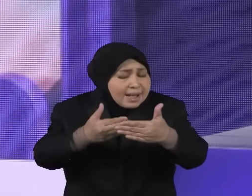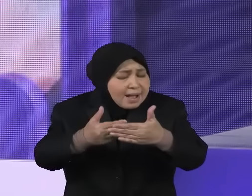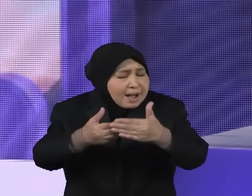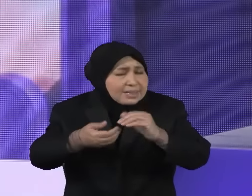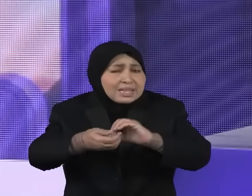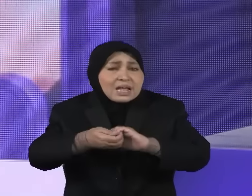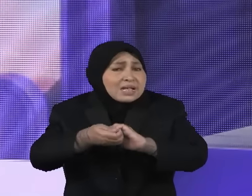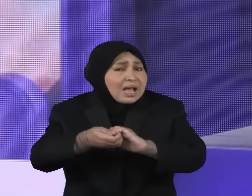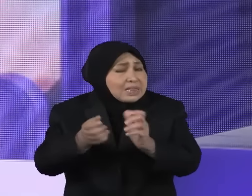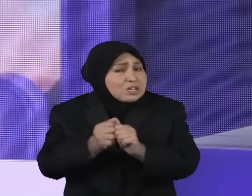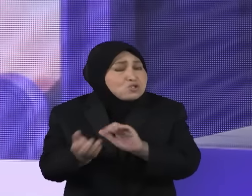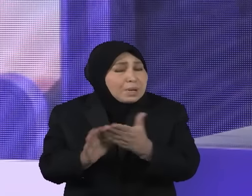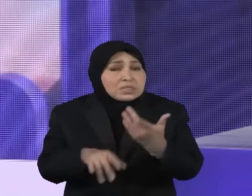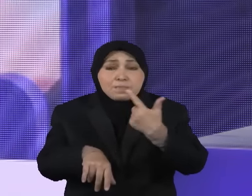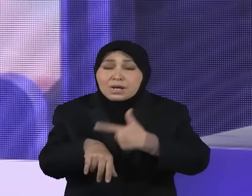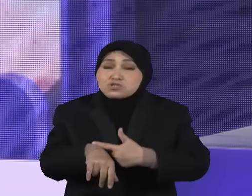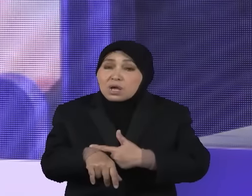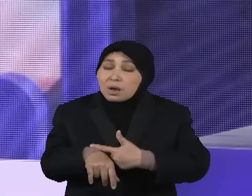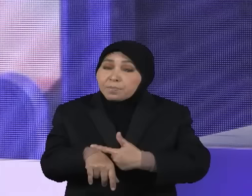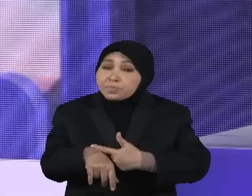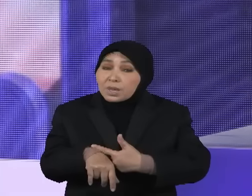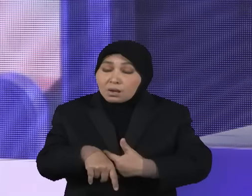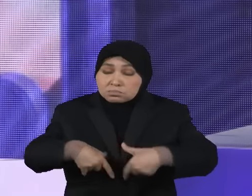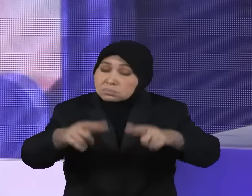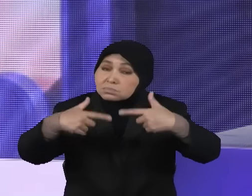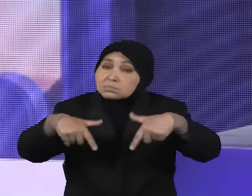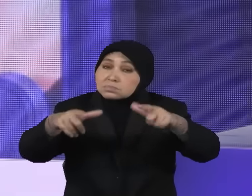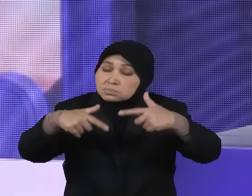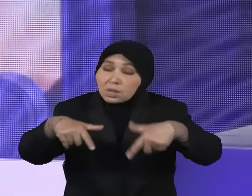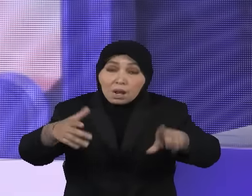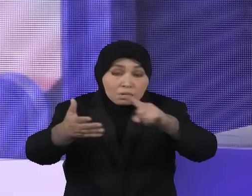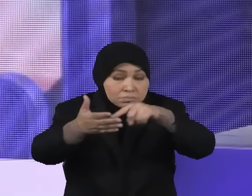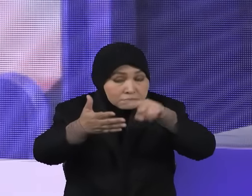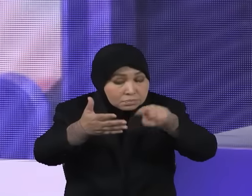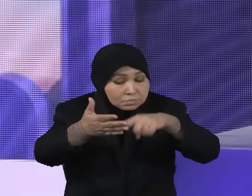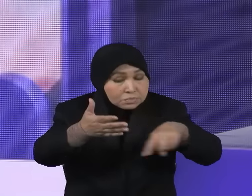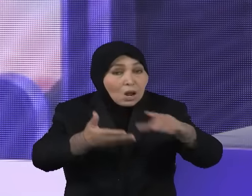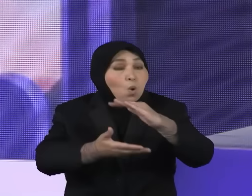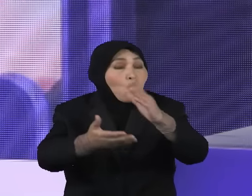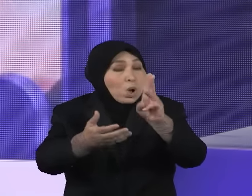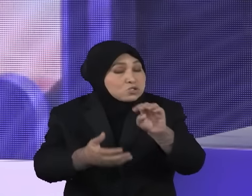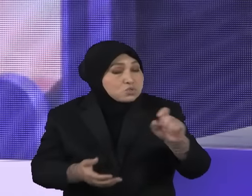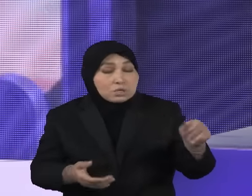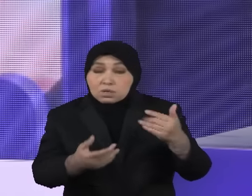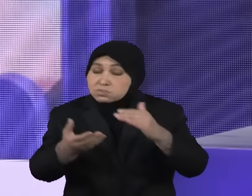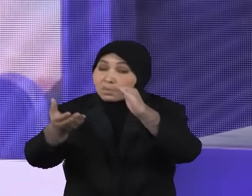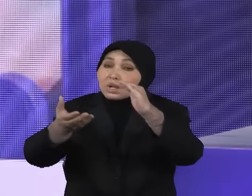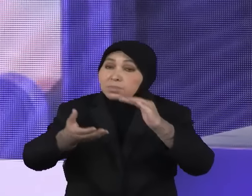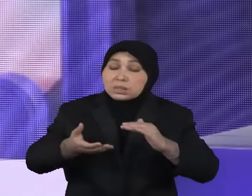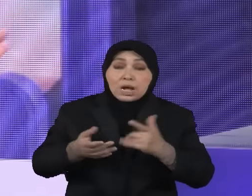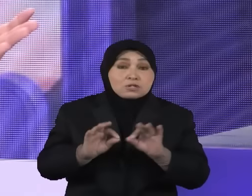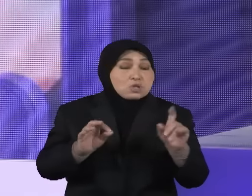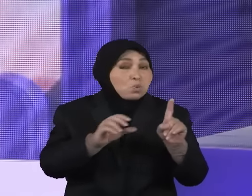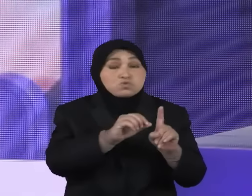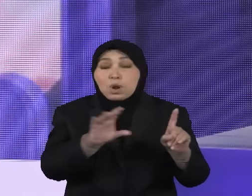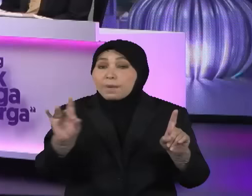si mati ketika membenarkan ataupun menyimak wasiat yang sedang disampaikan. Ayat 108